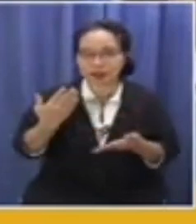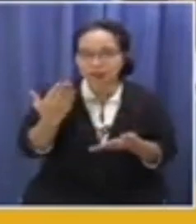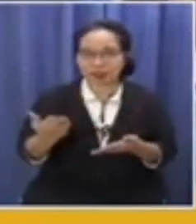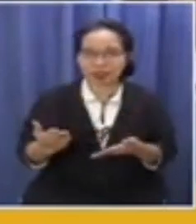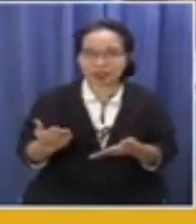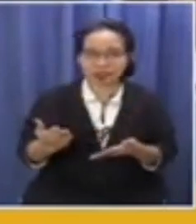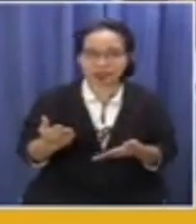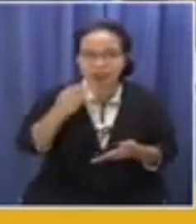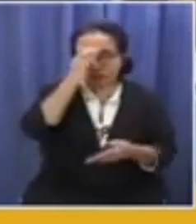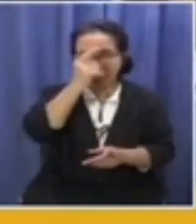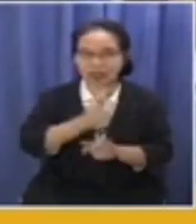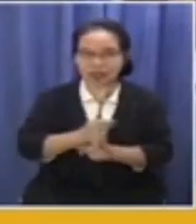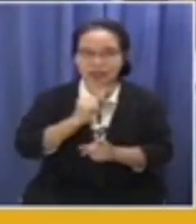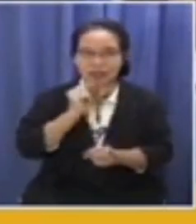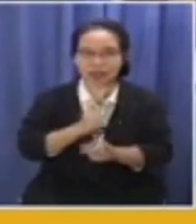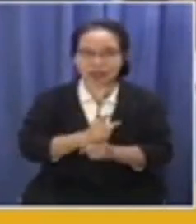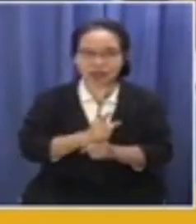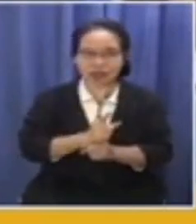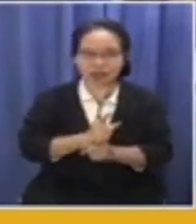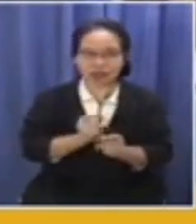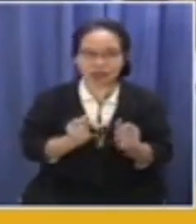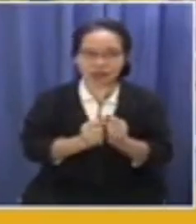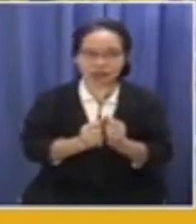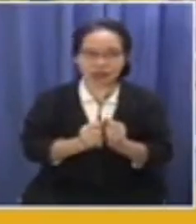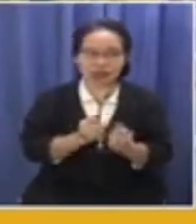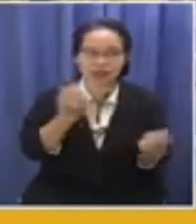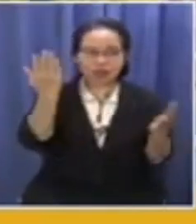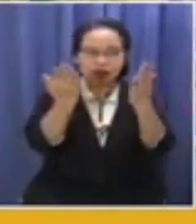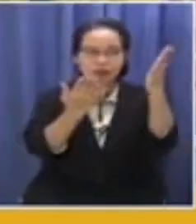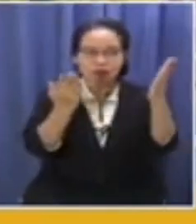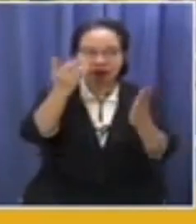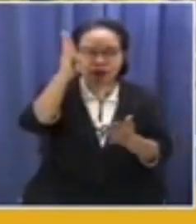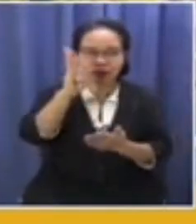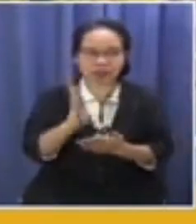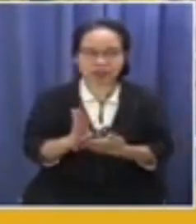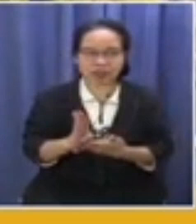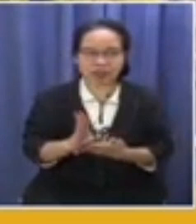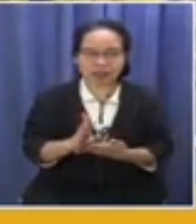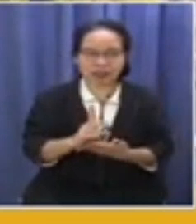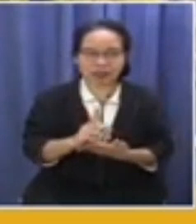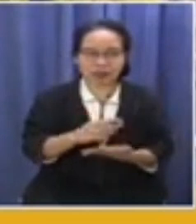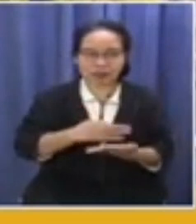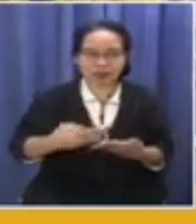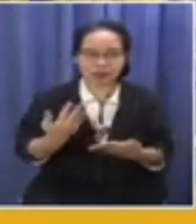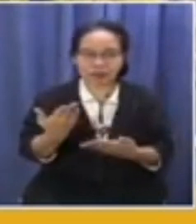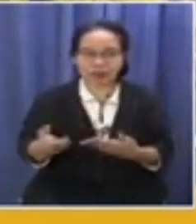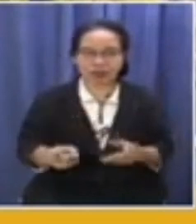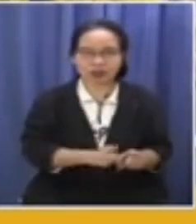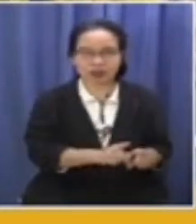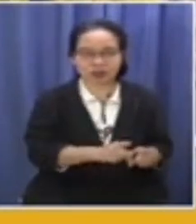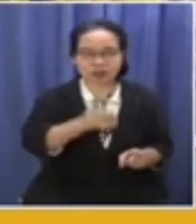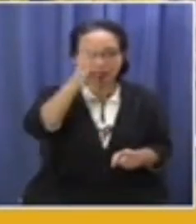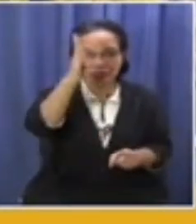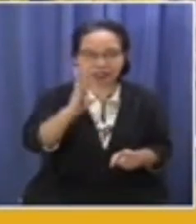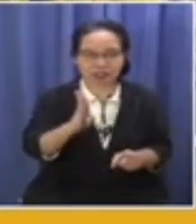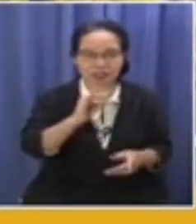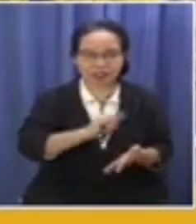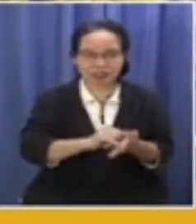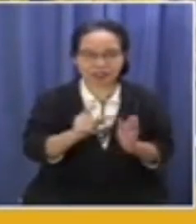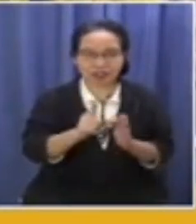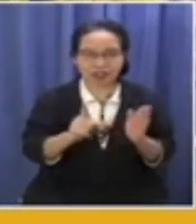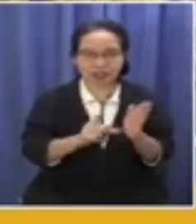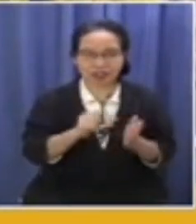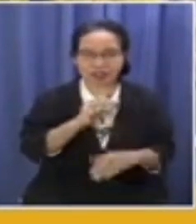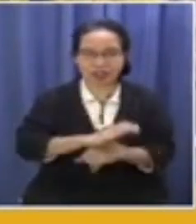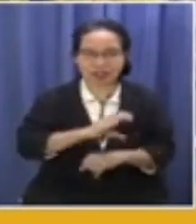ka ng kapatid o ng isang kasama mo sa paglilingkod papatawarin ka rin ng Diyos yun ang batas